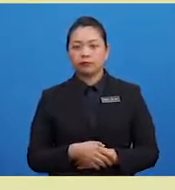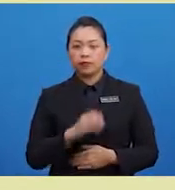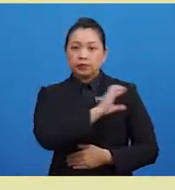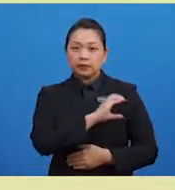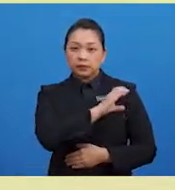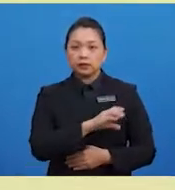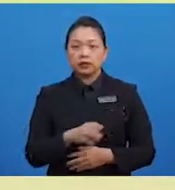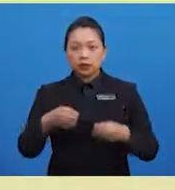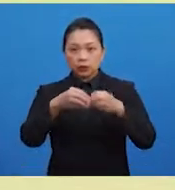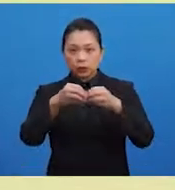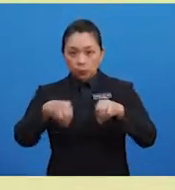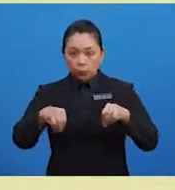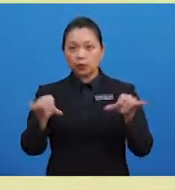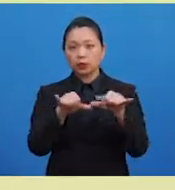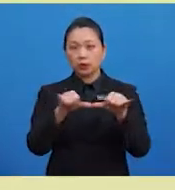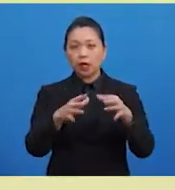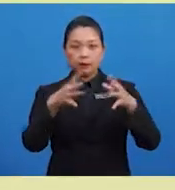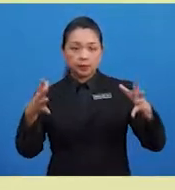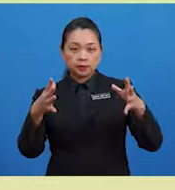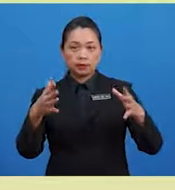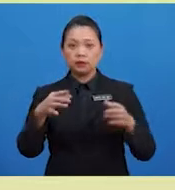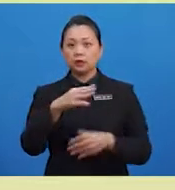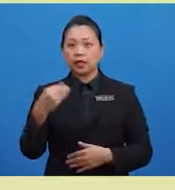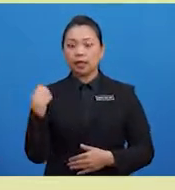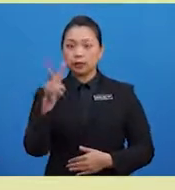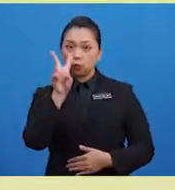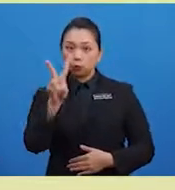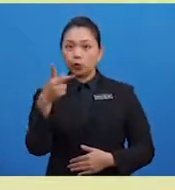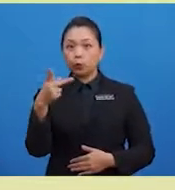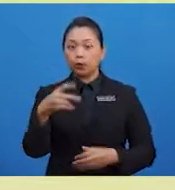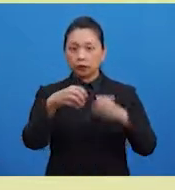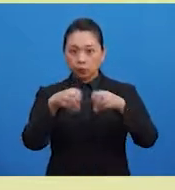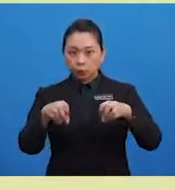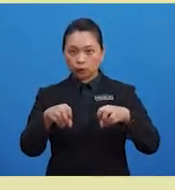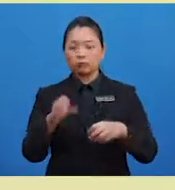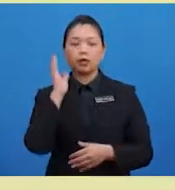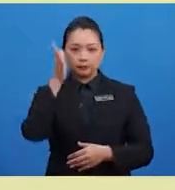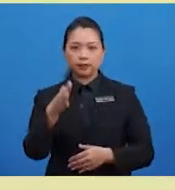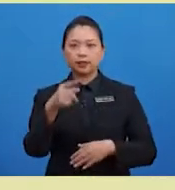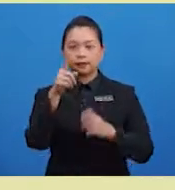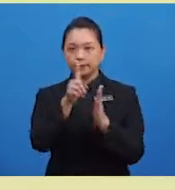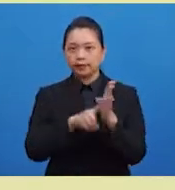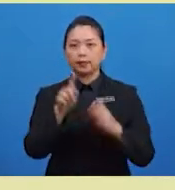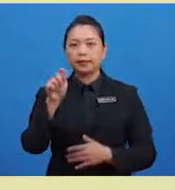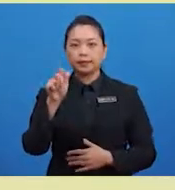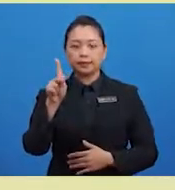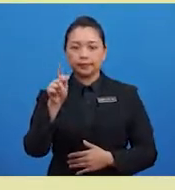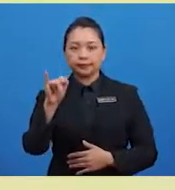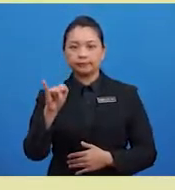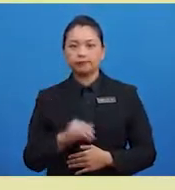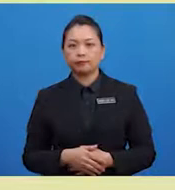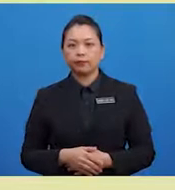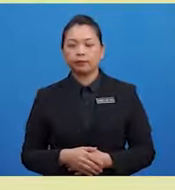ciri telur yang bersaiz besar dan mempunyai dua kuning telur juga akan ditakai. Telur yang kotor dan retak